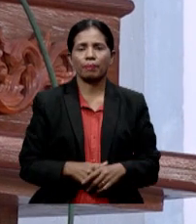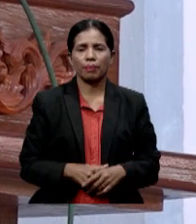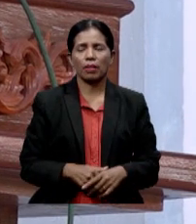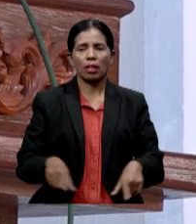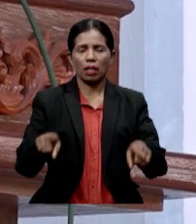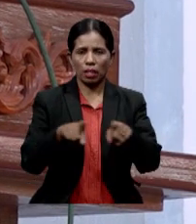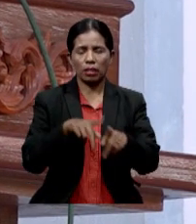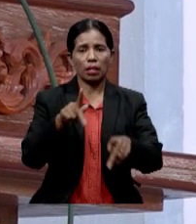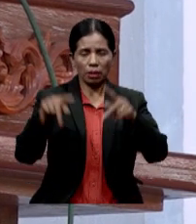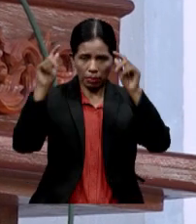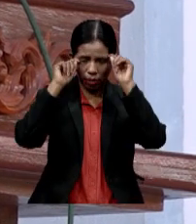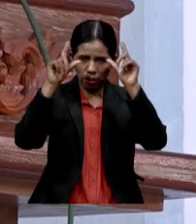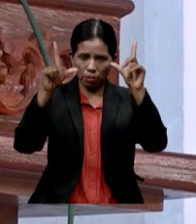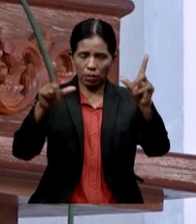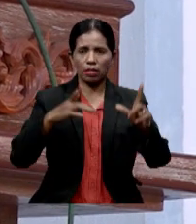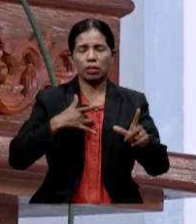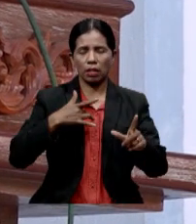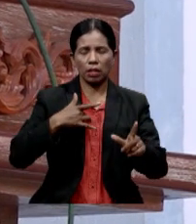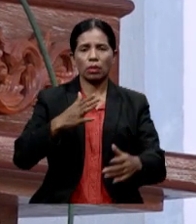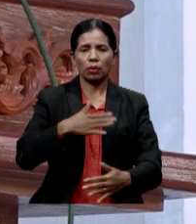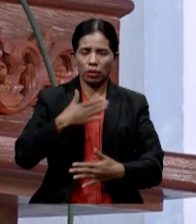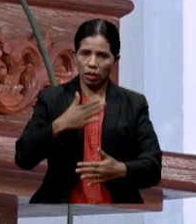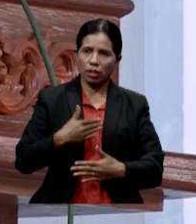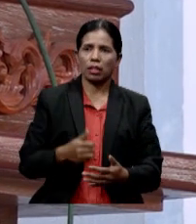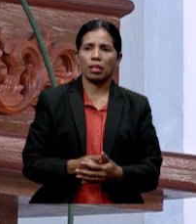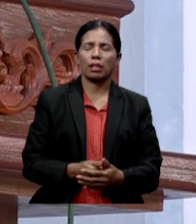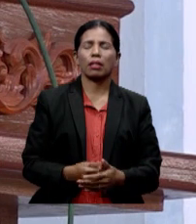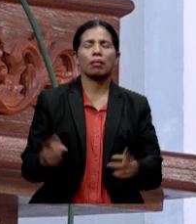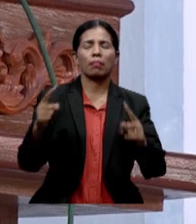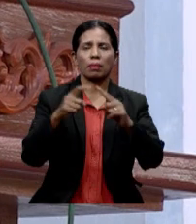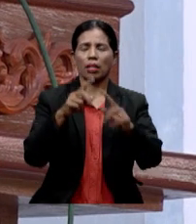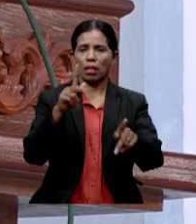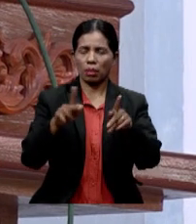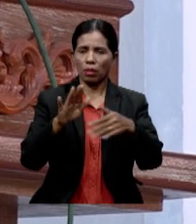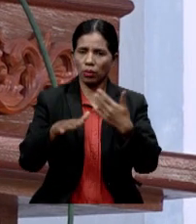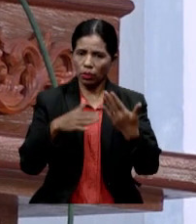Anesan Timor Uang, tinggi orgulio no Basa Lima. Basi ne dao kusi ne bende.